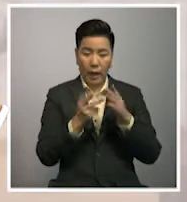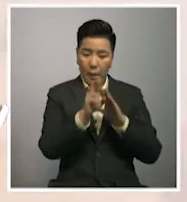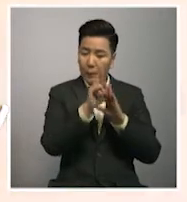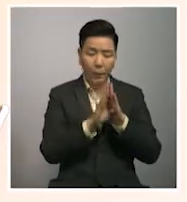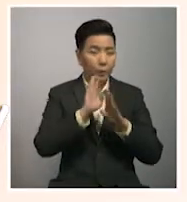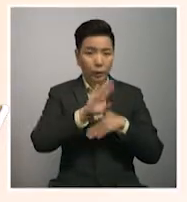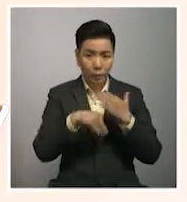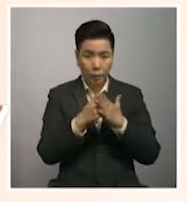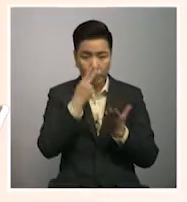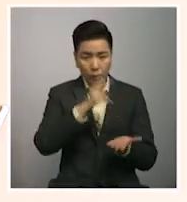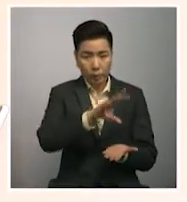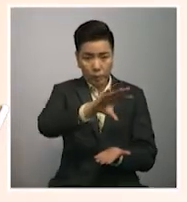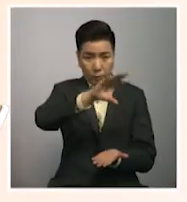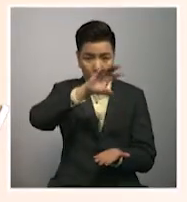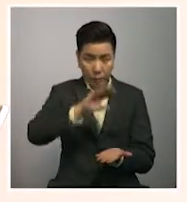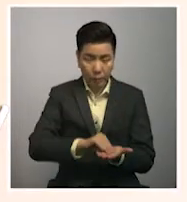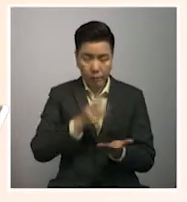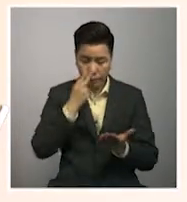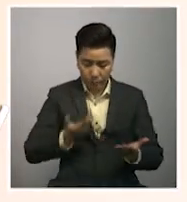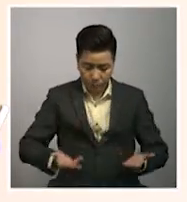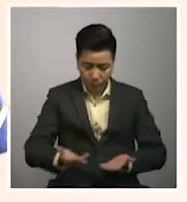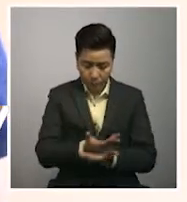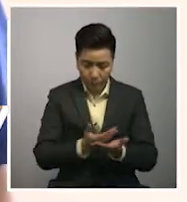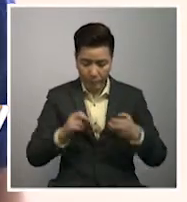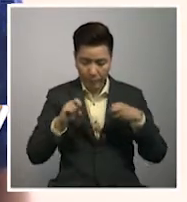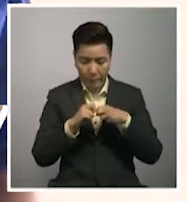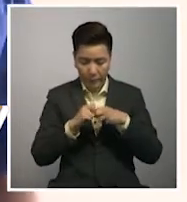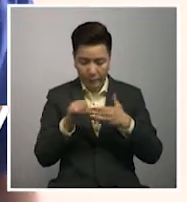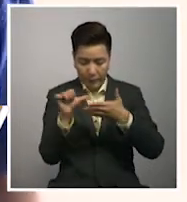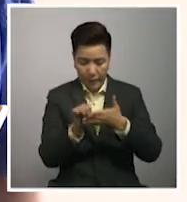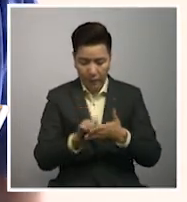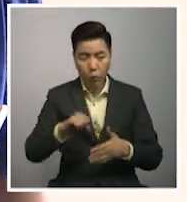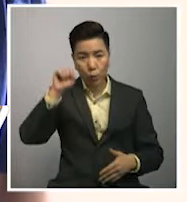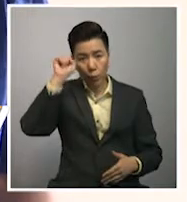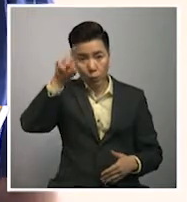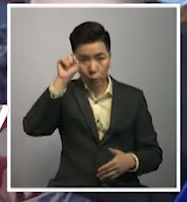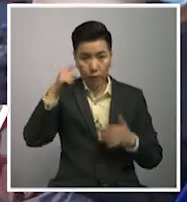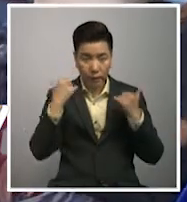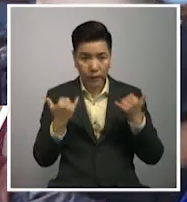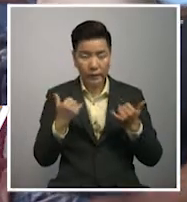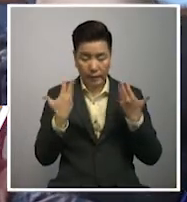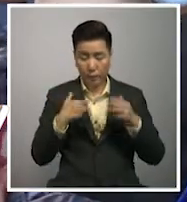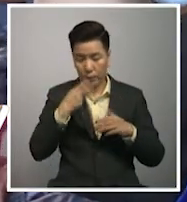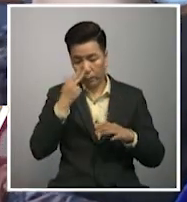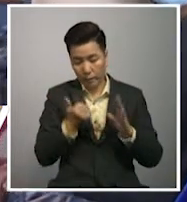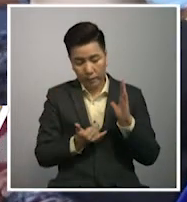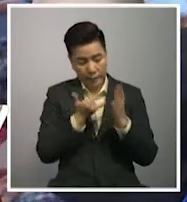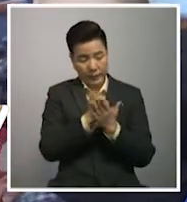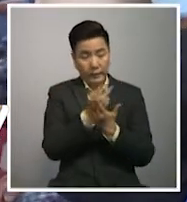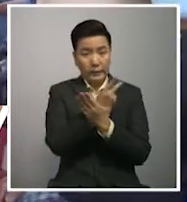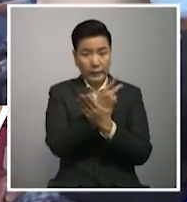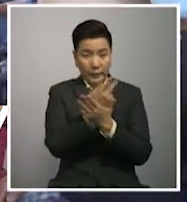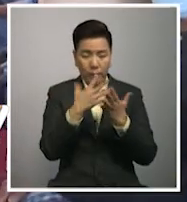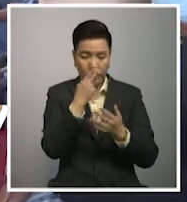บเพื่อรวบรวมเป็นข้อมูลประกอบการพิจารณาแก้ไขปัญหาอย่างเร่งด่วนต่อไปทั้งนี้หลังจากการลงพื้นที่ในจังหวัดกาญ